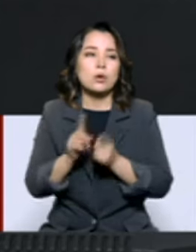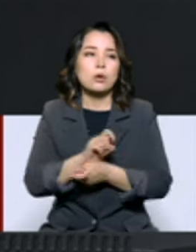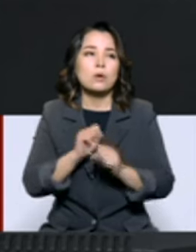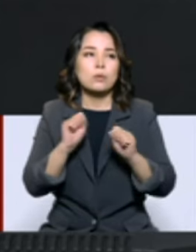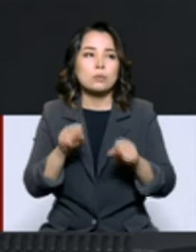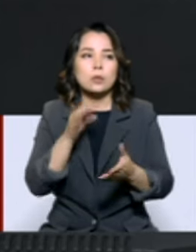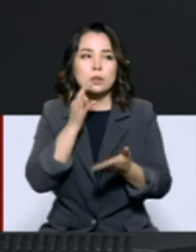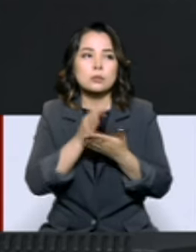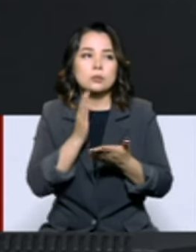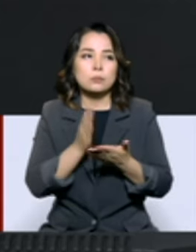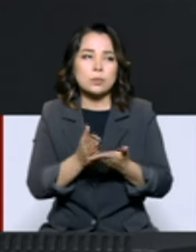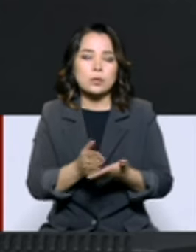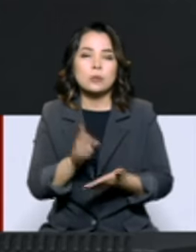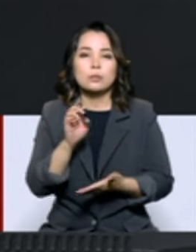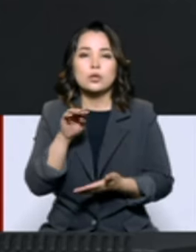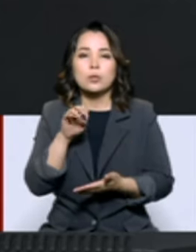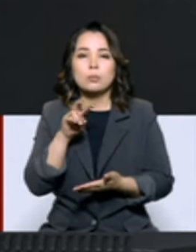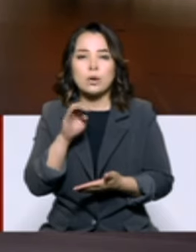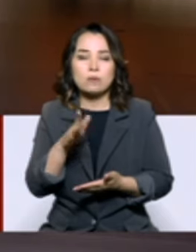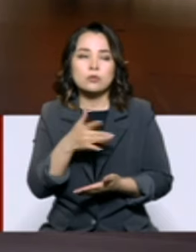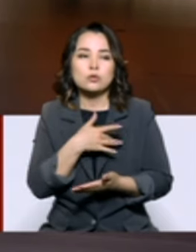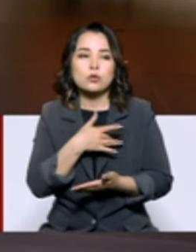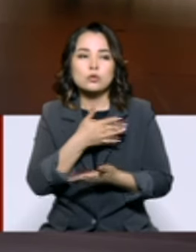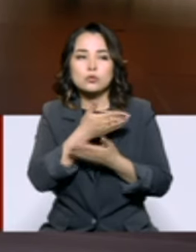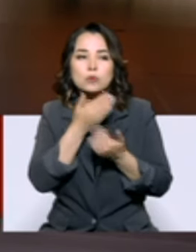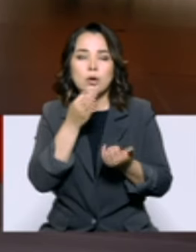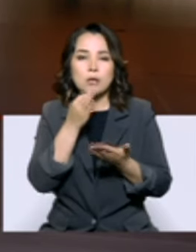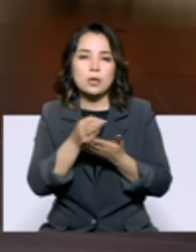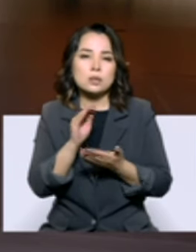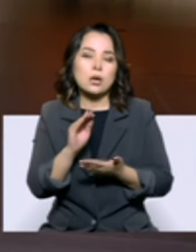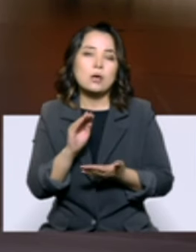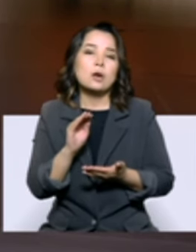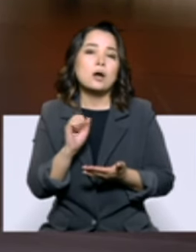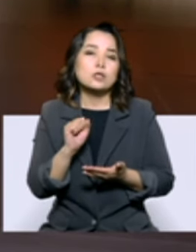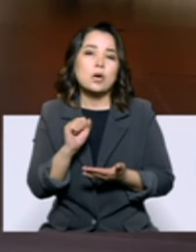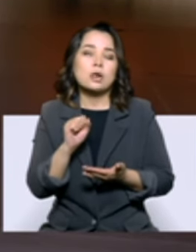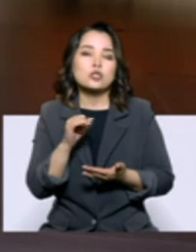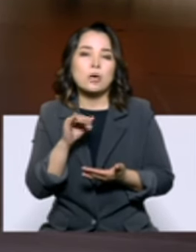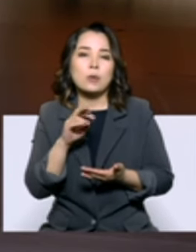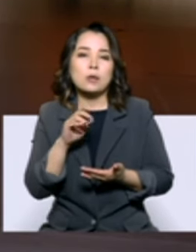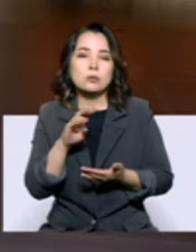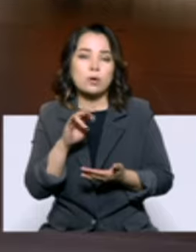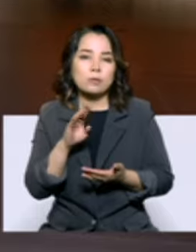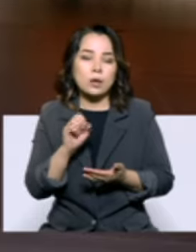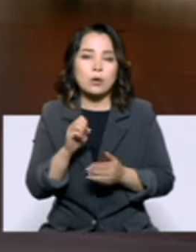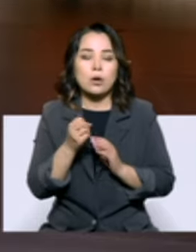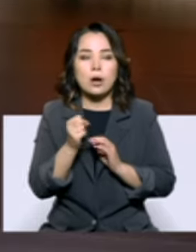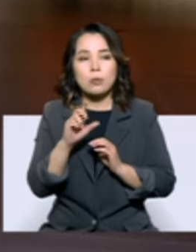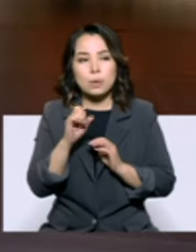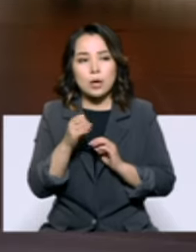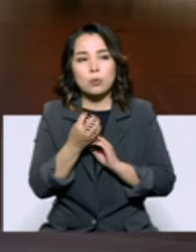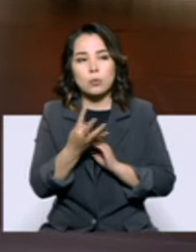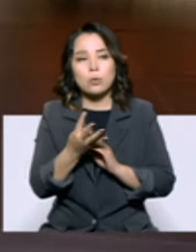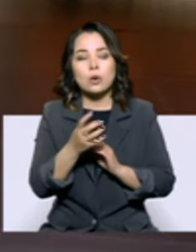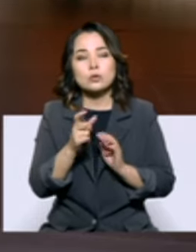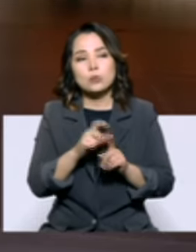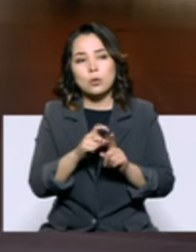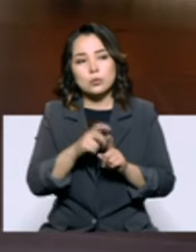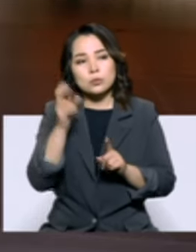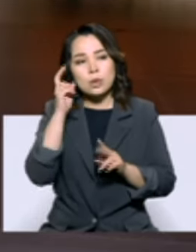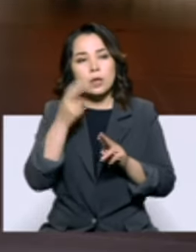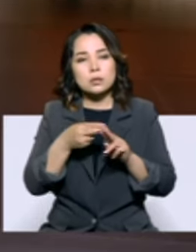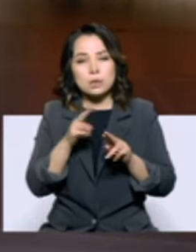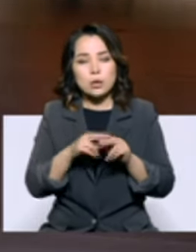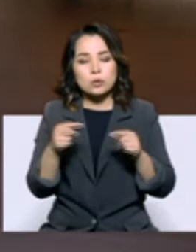еді. Бишімбаевта жүрек жоқ деген Айжан Аймағанова Абайдың 14-ші қара сөзінен үзінді келтірді және онысы